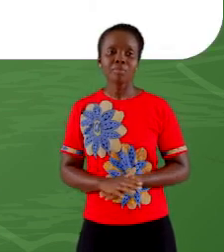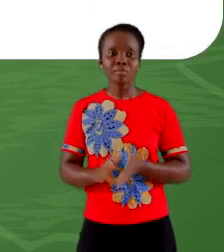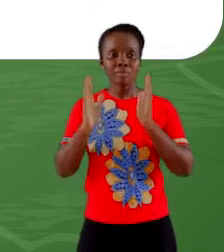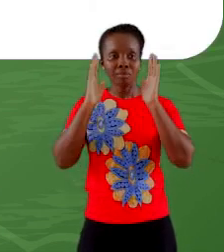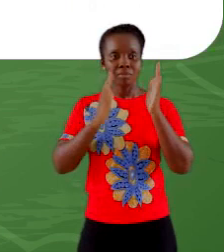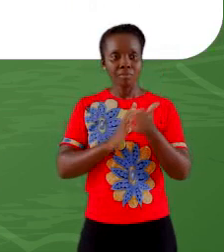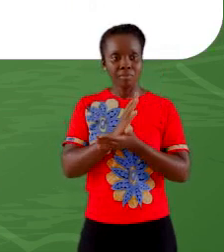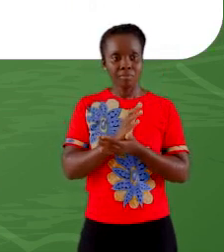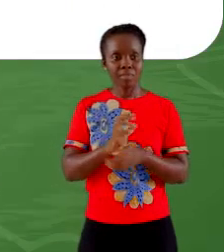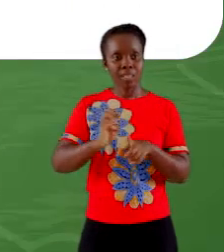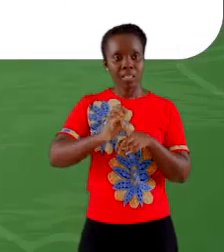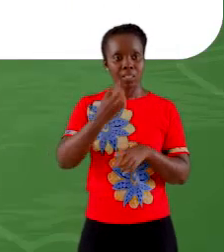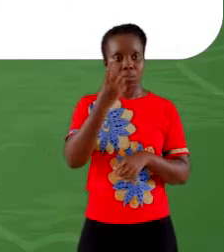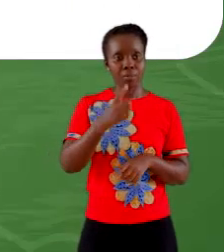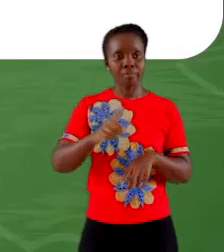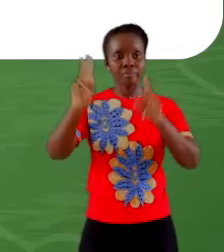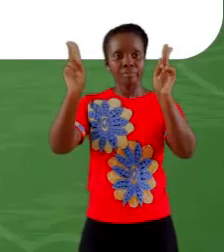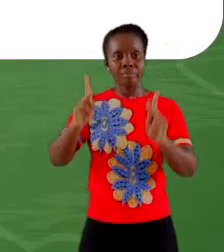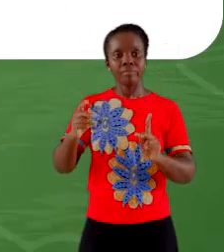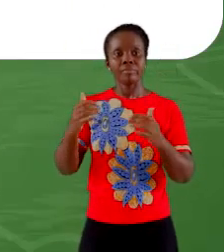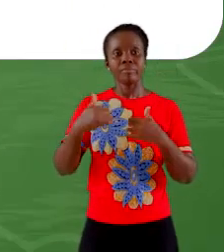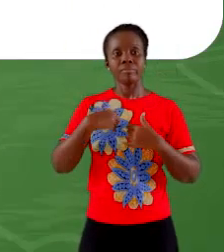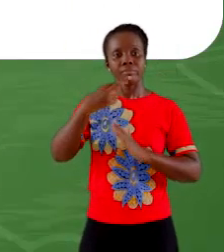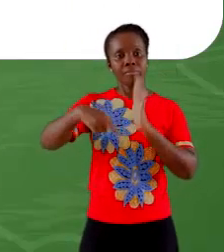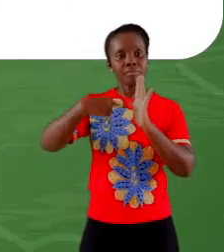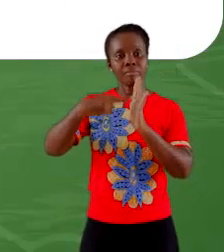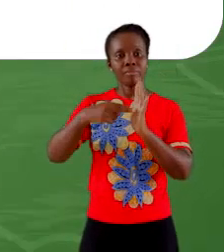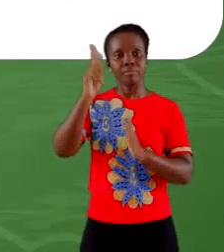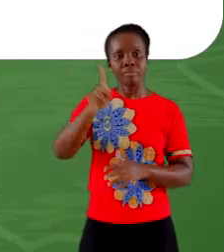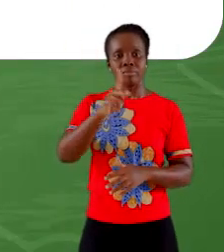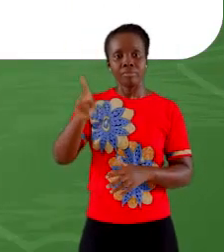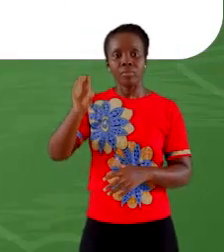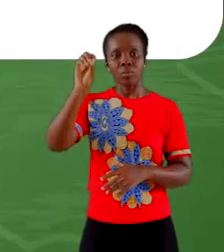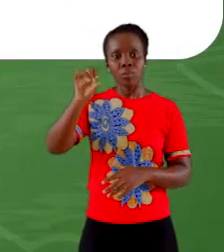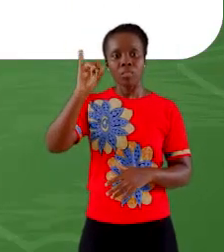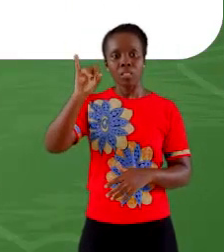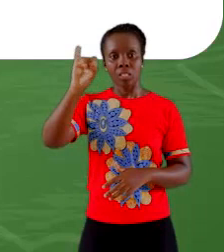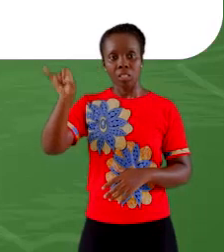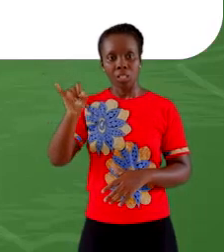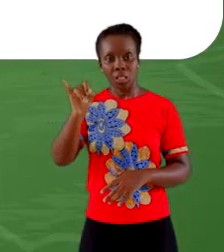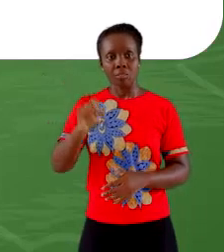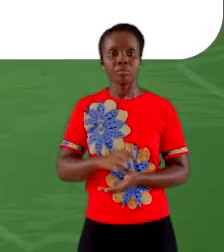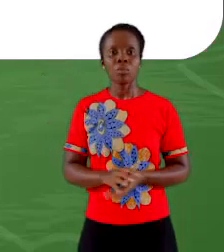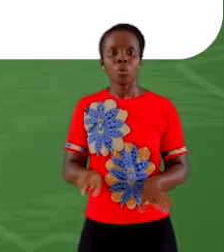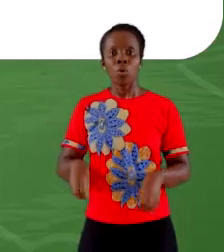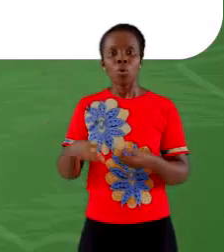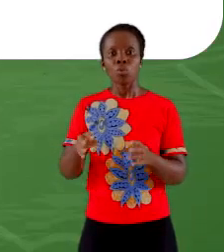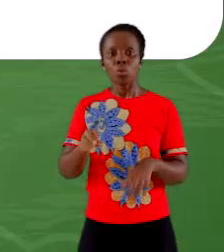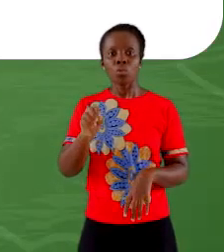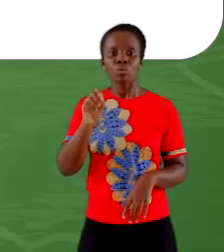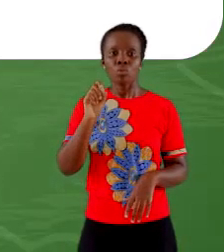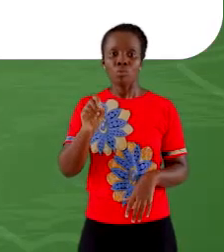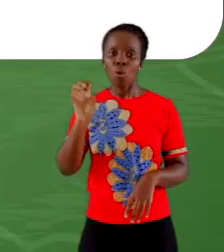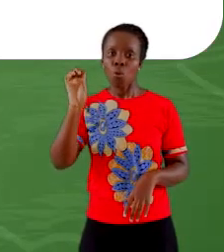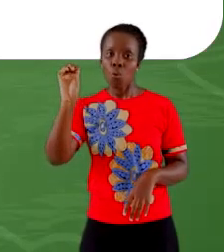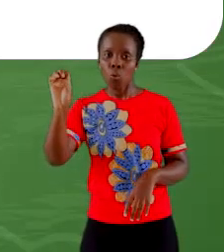Le plan est muni d'un repère orthonommé OIJ. On donne le point